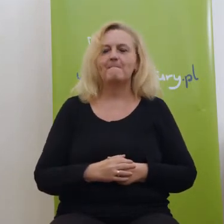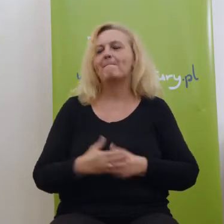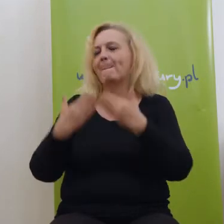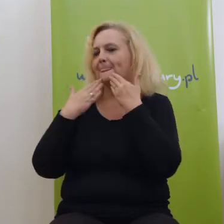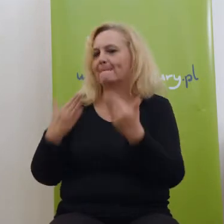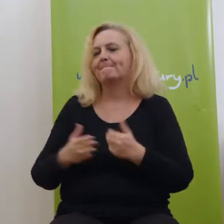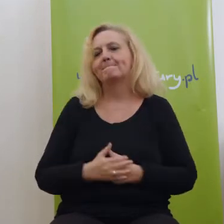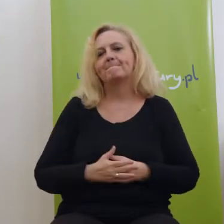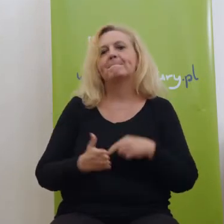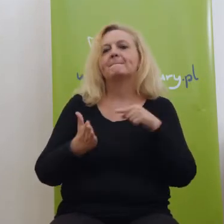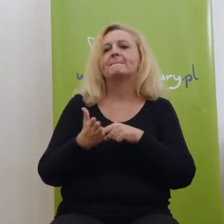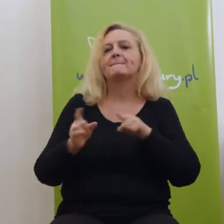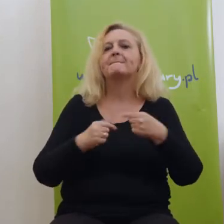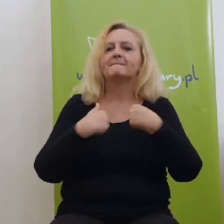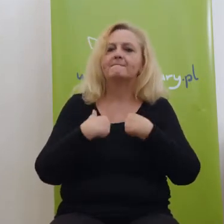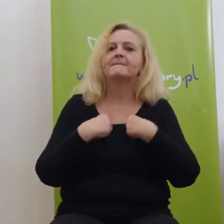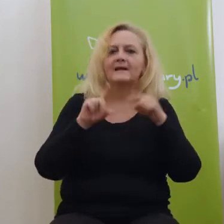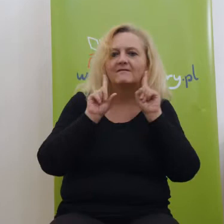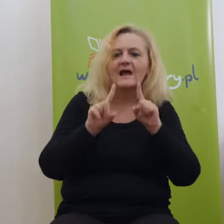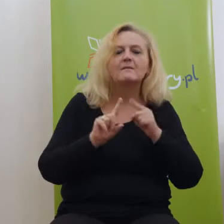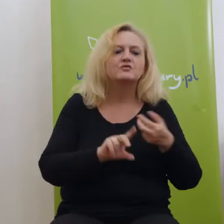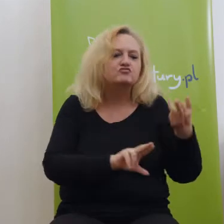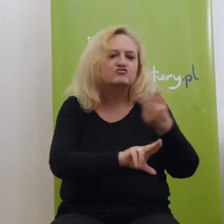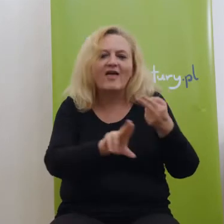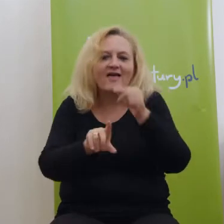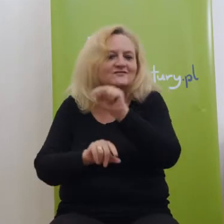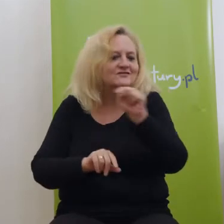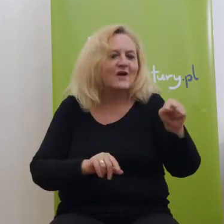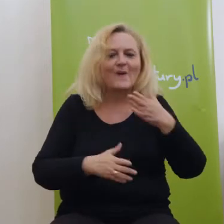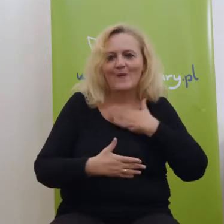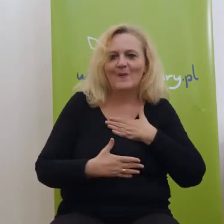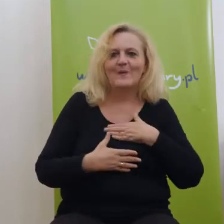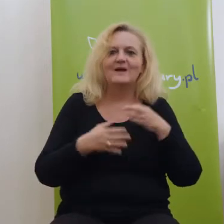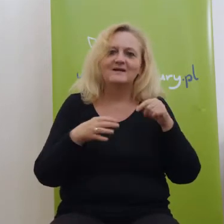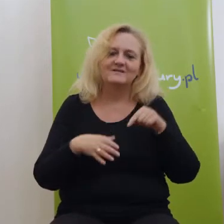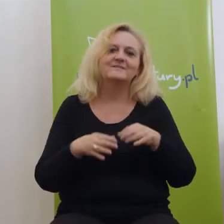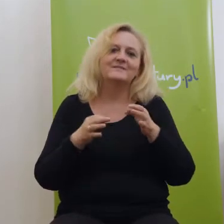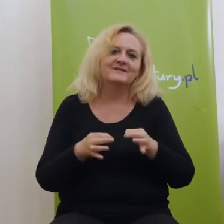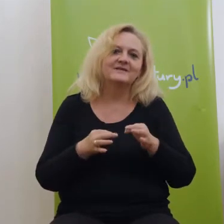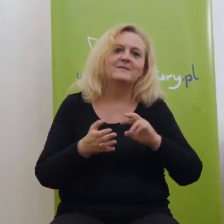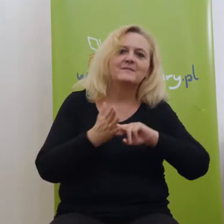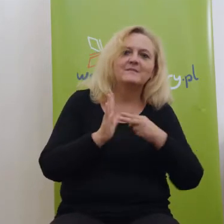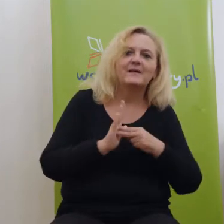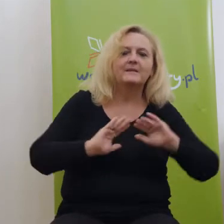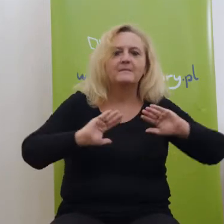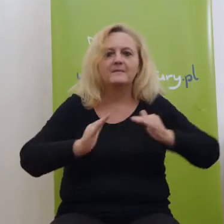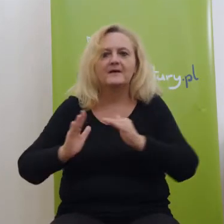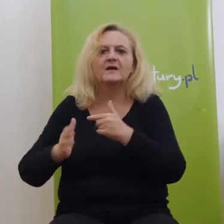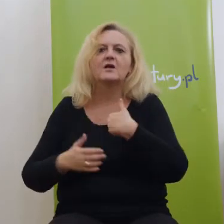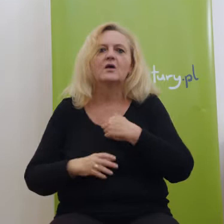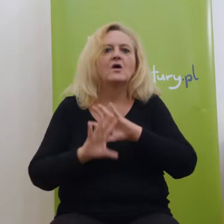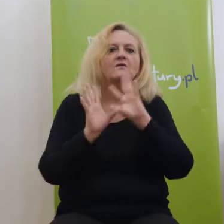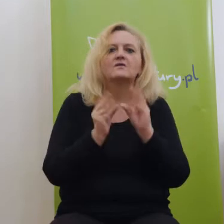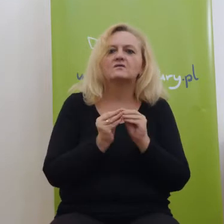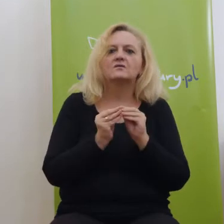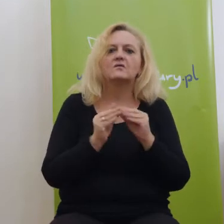Spróbuję. To znaczy, ja rzeczywiście bardzo lubię przedmioty. Panujący obecnie trend minimalizmu polegający na tym, żeby